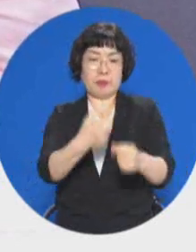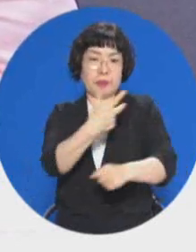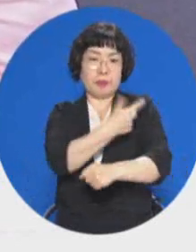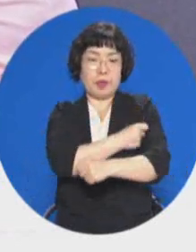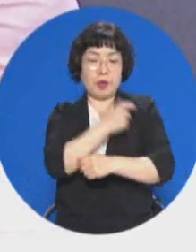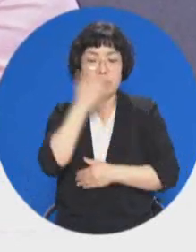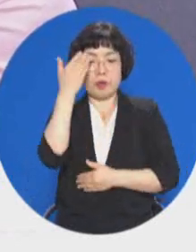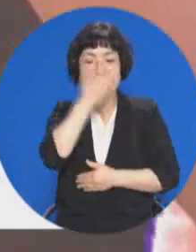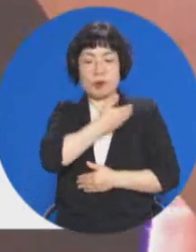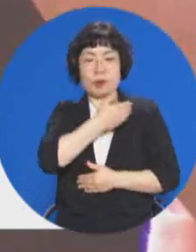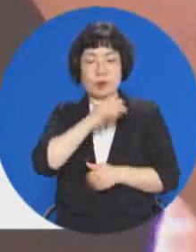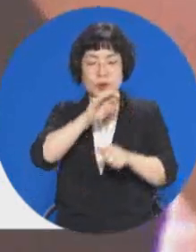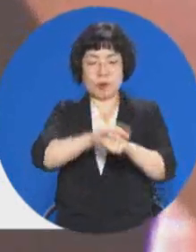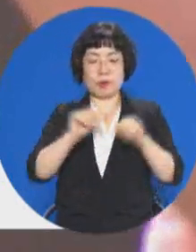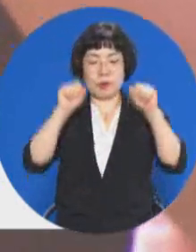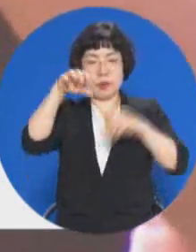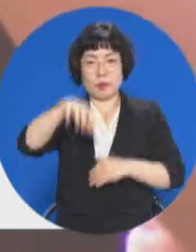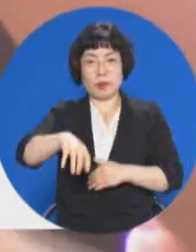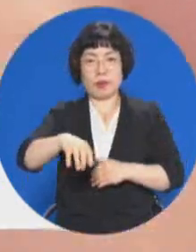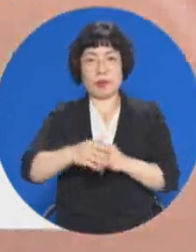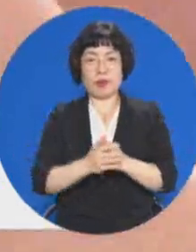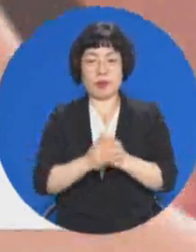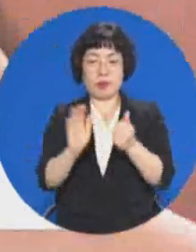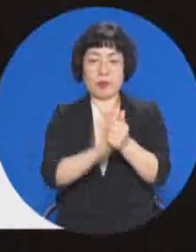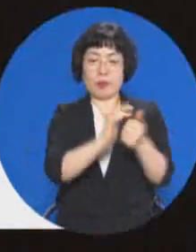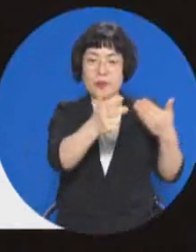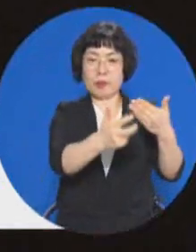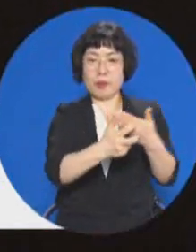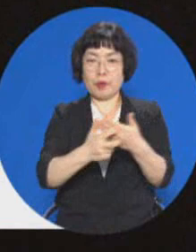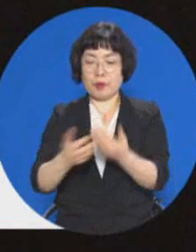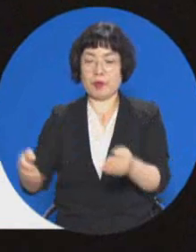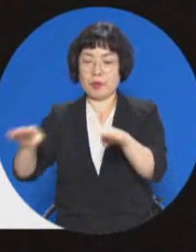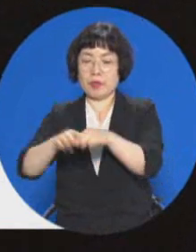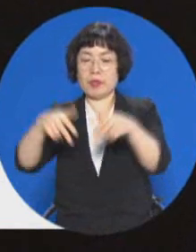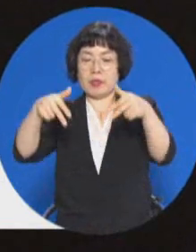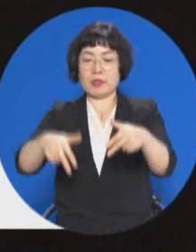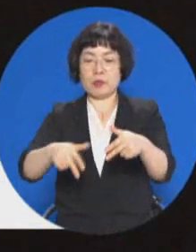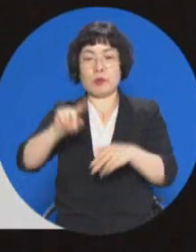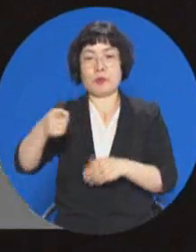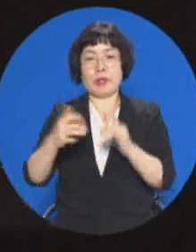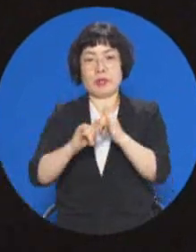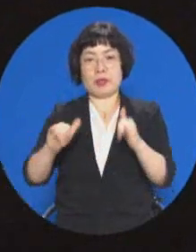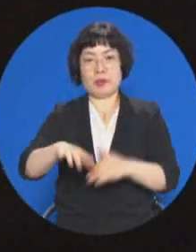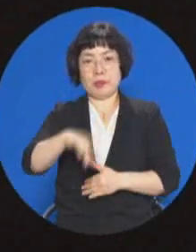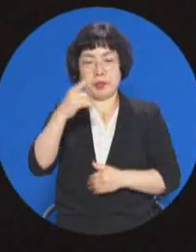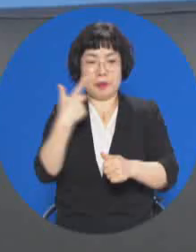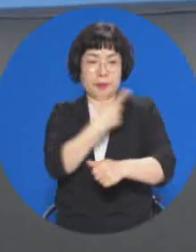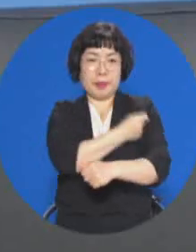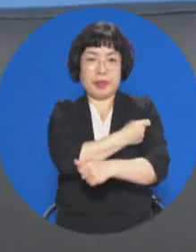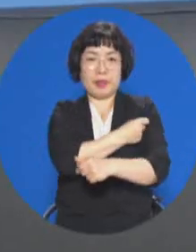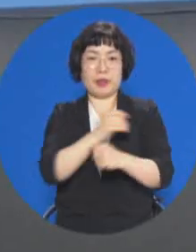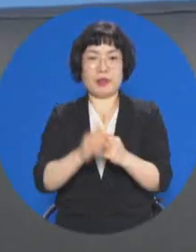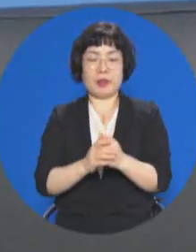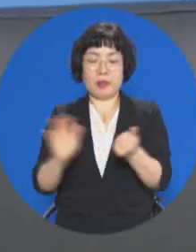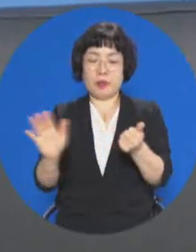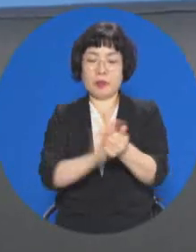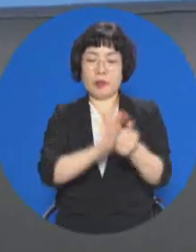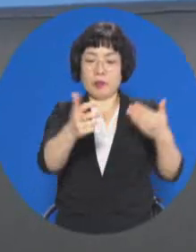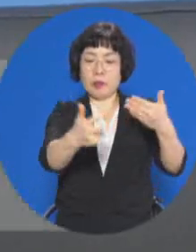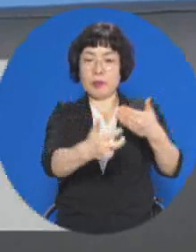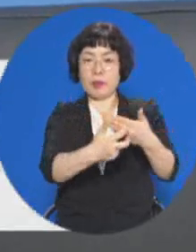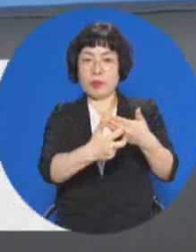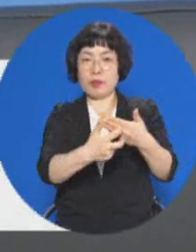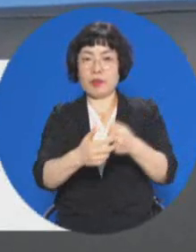예방접종은 여수 흥국체육관에서 이루어지고 요양병원과 시설 종사자 100여 명이 대상입니다. 요양병원에